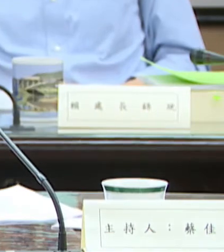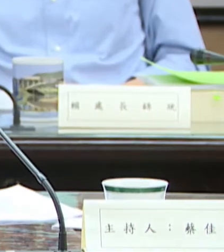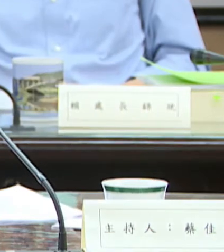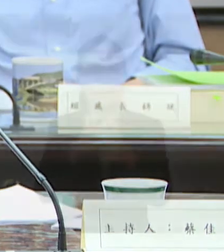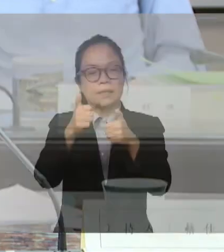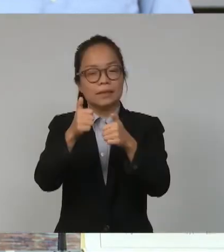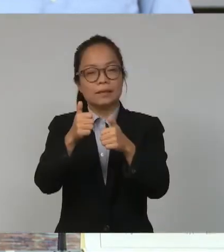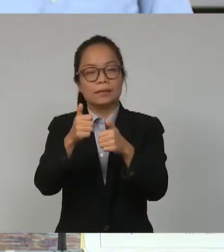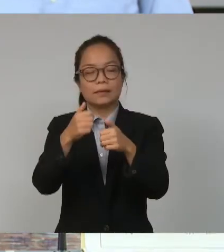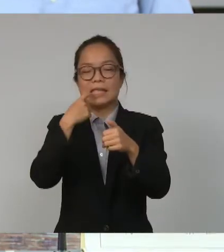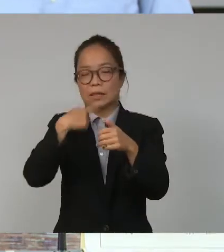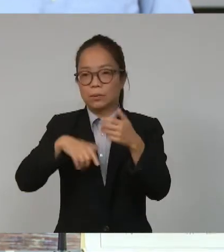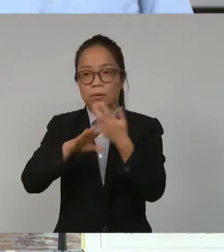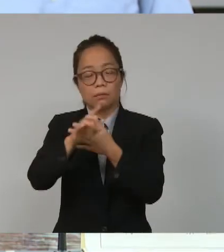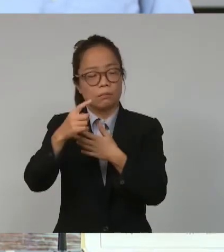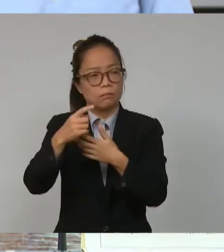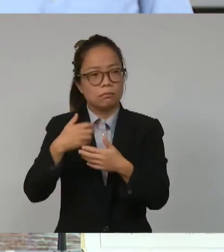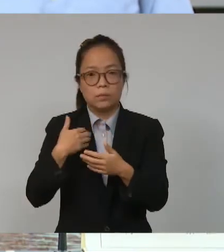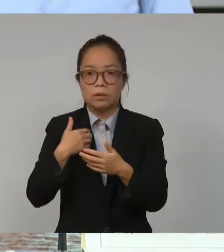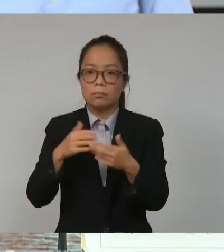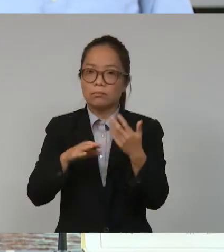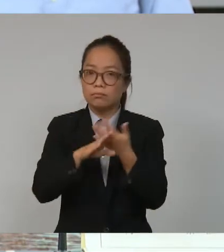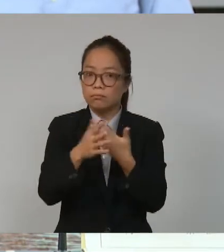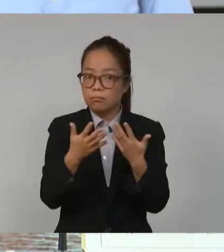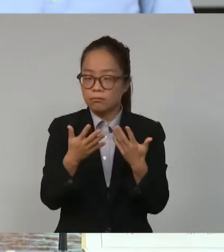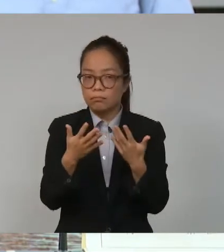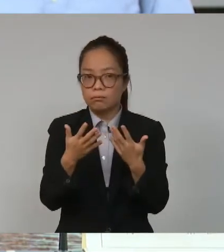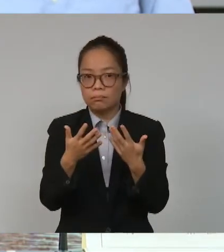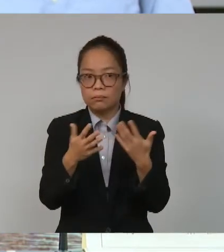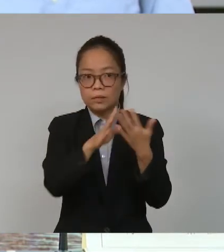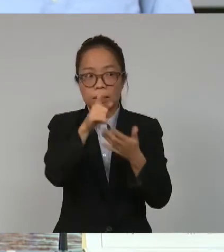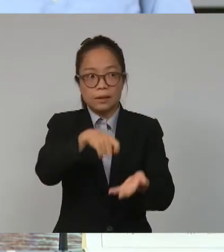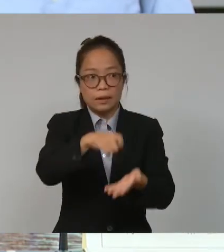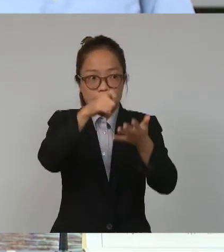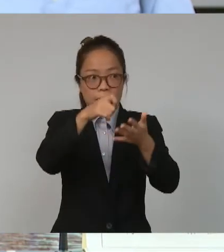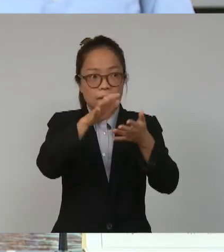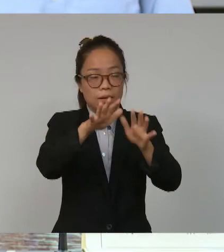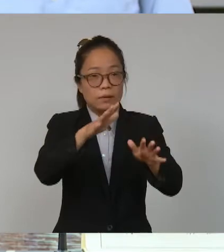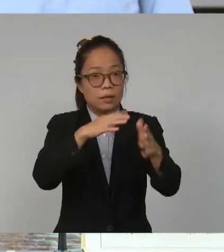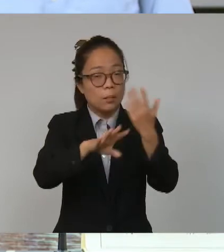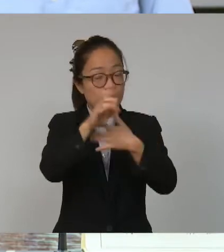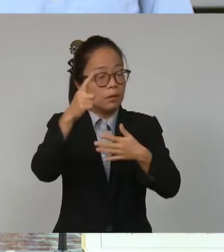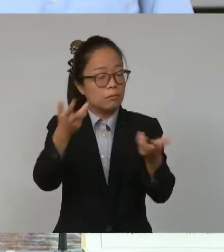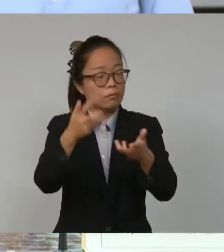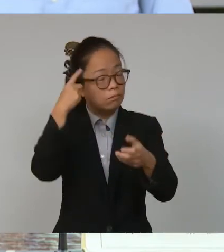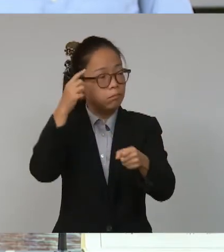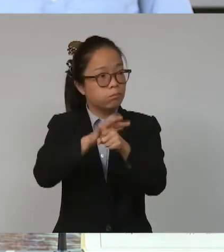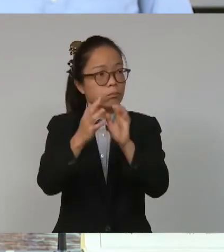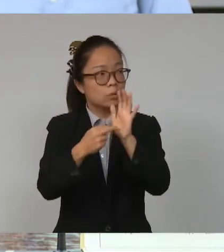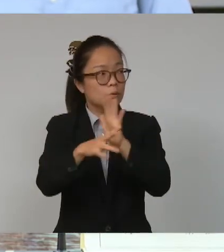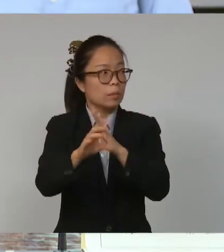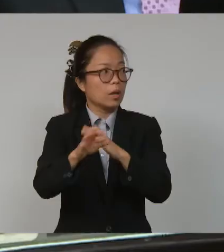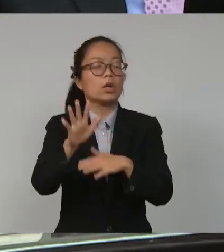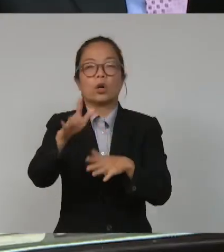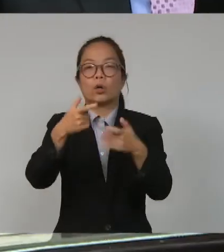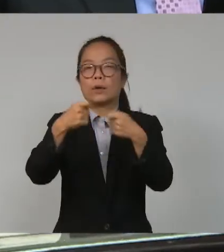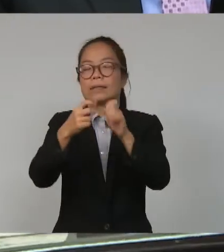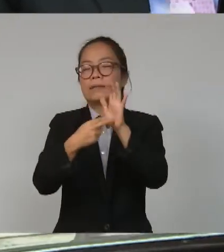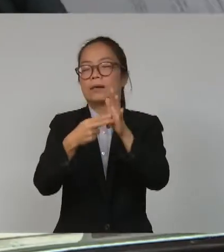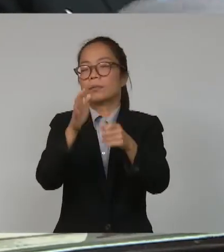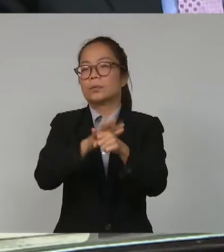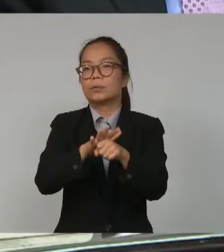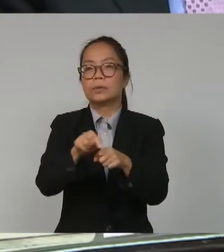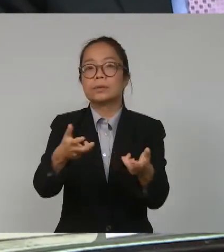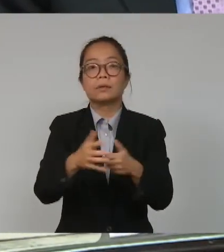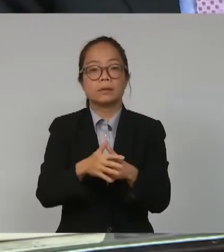叶律师啊、哦。那不晓得提案你现在会不会要补充？好， 抱歉，我简单补充一下，关于